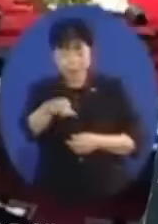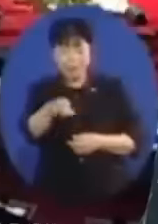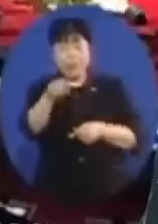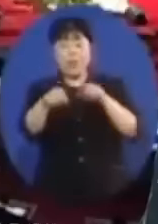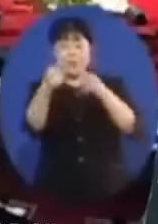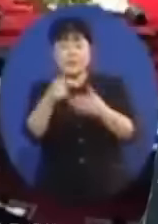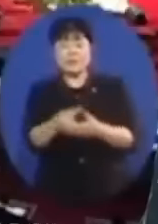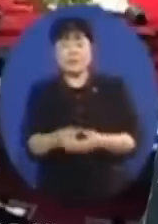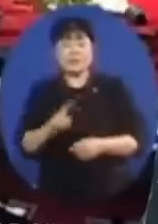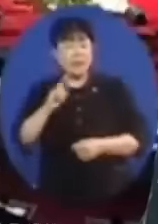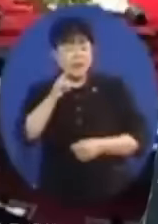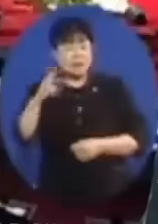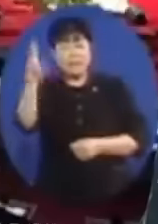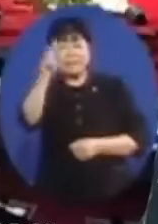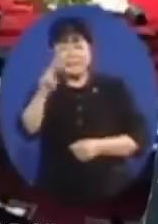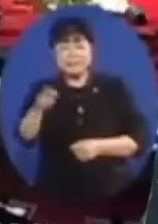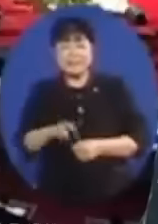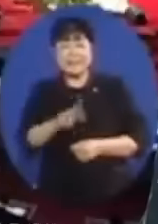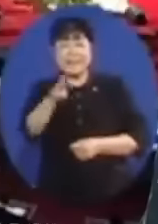나온다는 찬송가